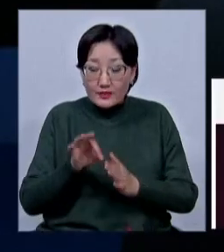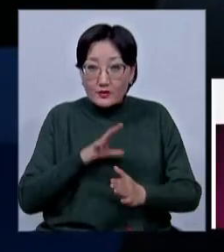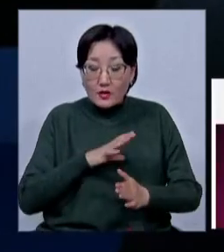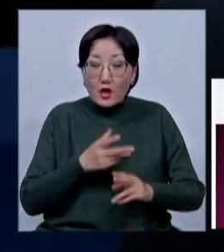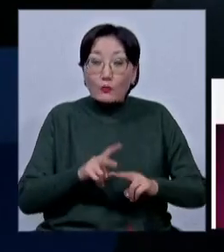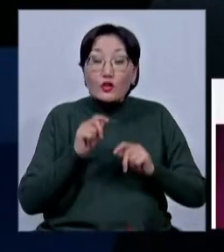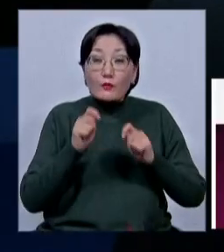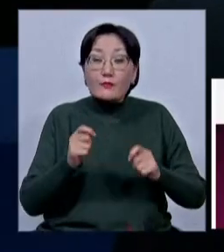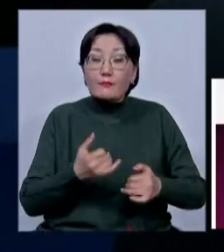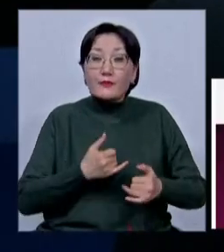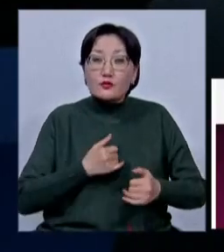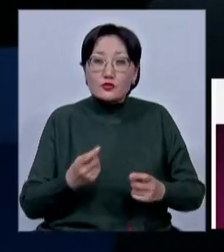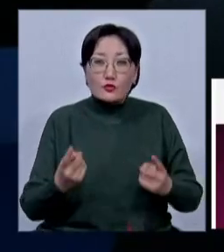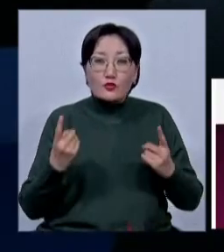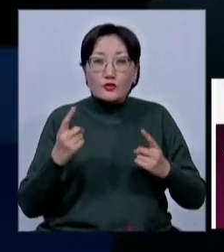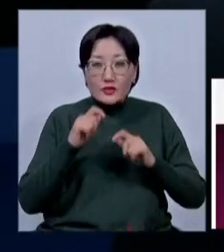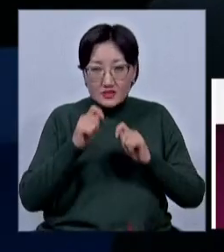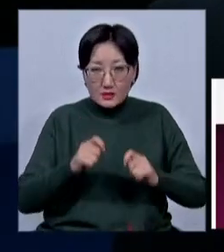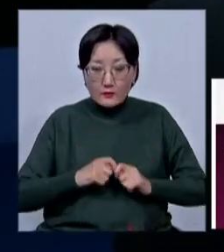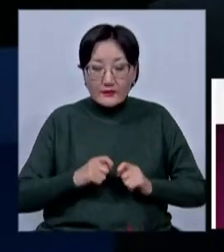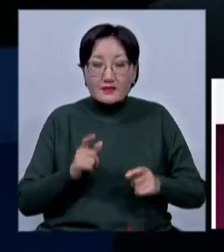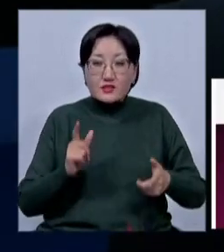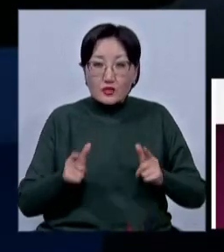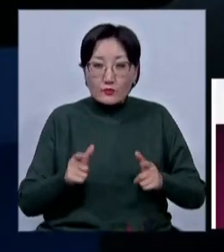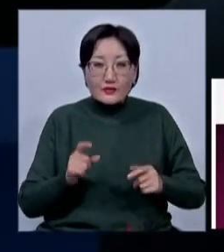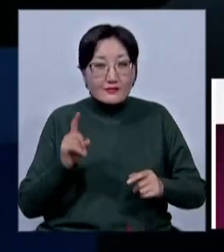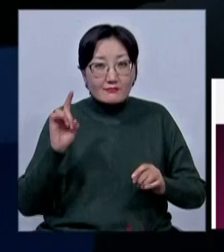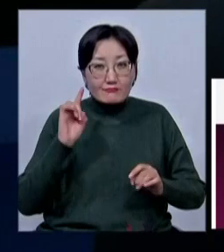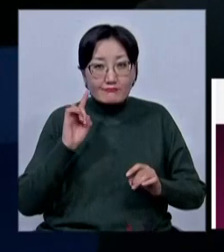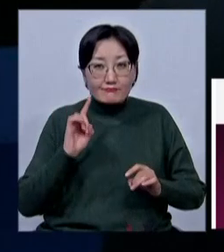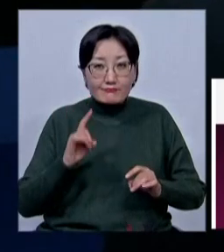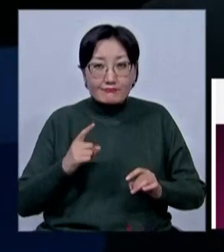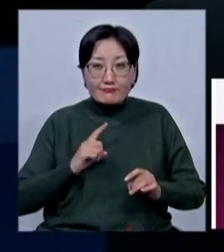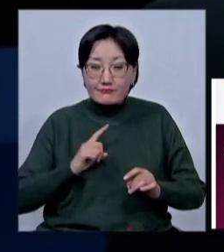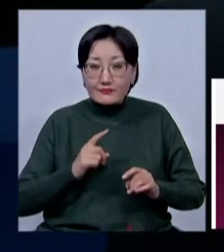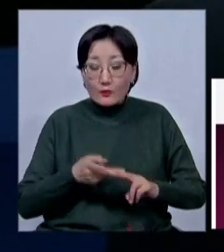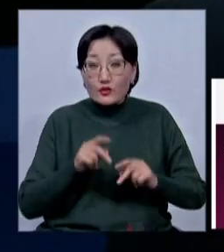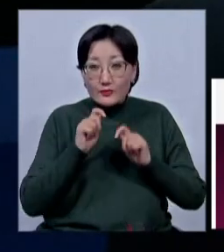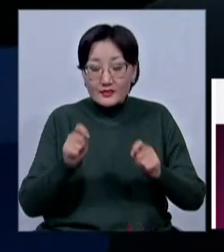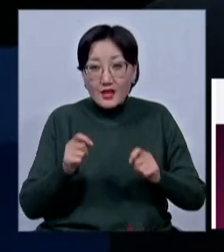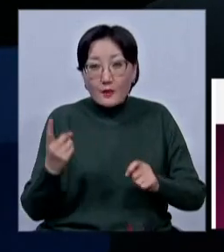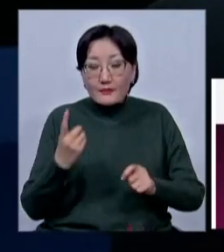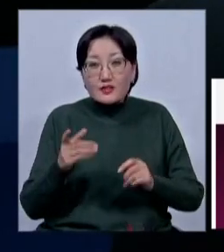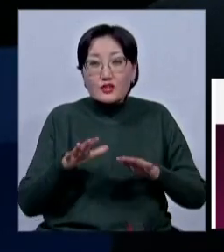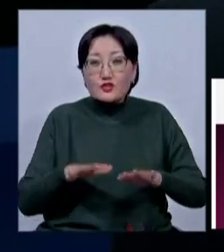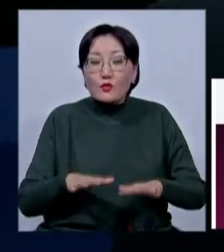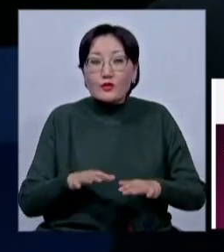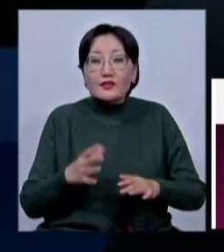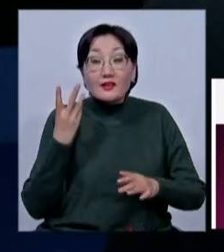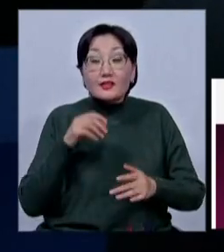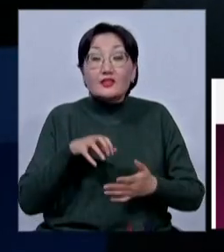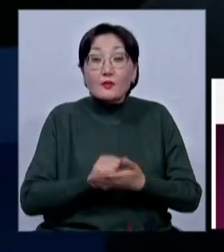үшін үлкен сый болды. Жаның шынында айтайын күткен жоқпын. Бұл марапат сіз бірінші орынға ие болдыңыз деген